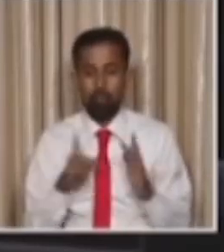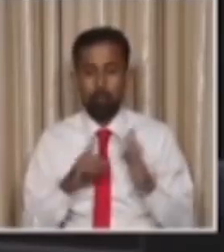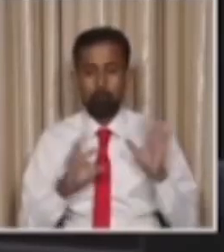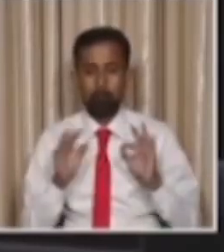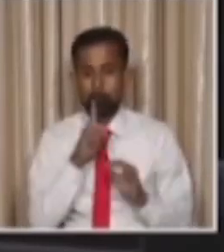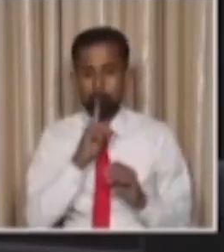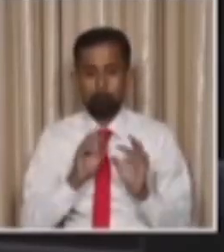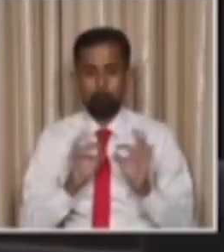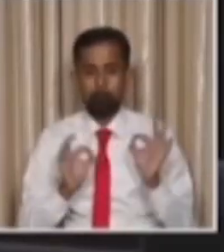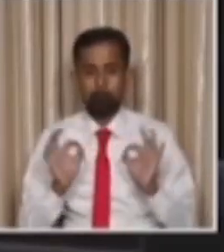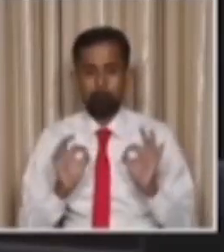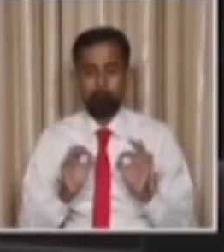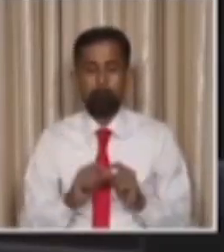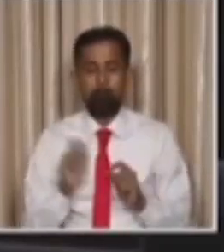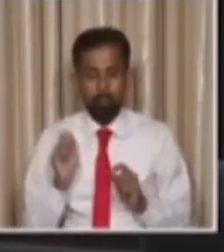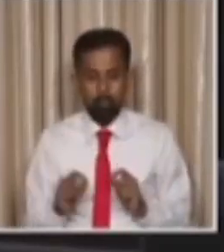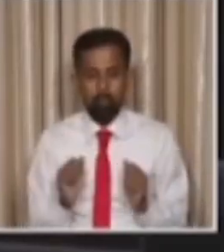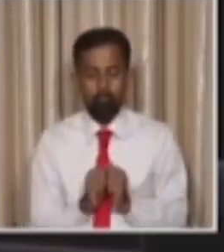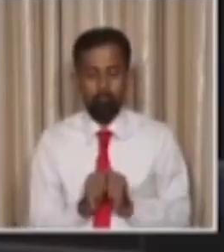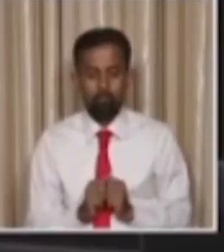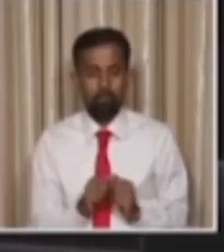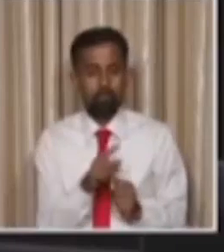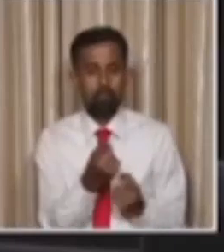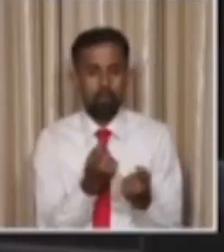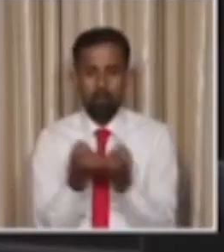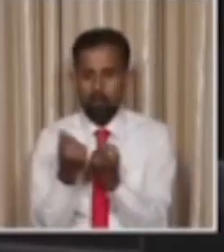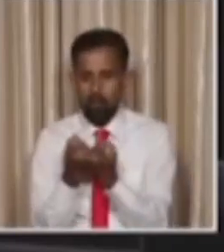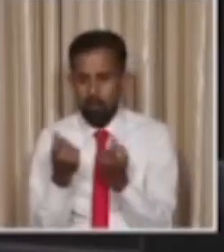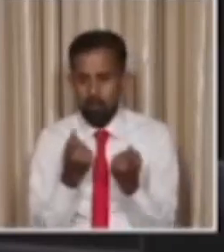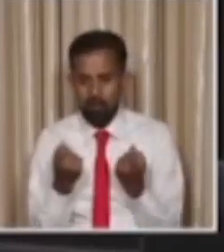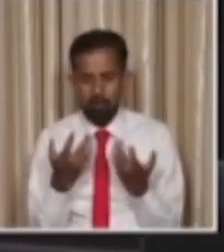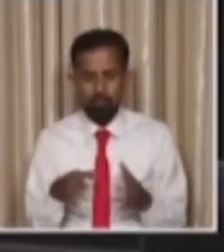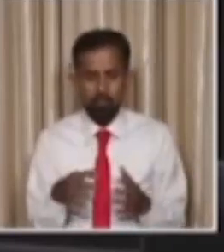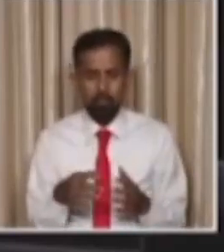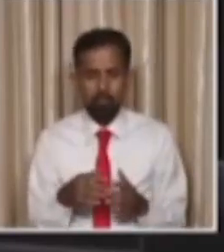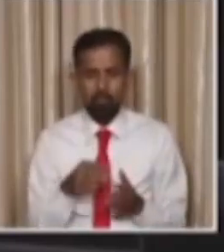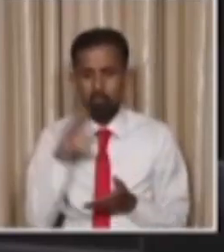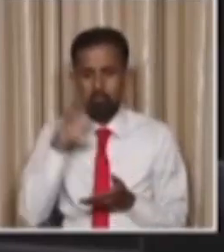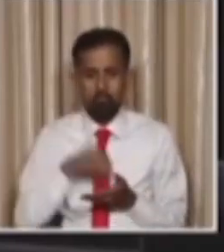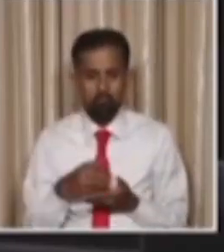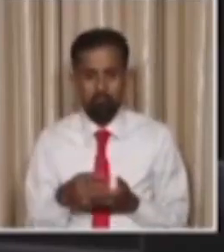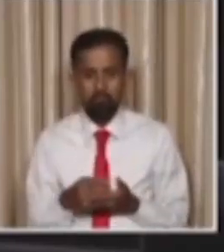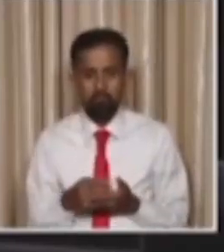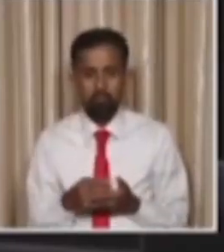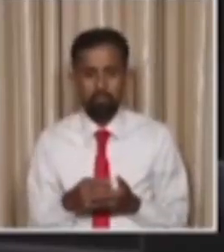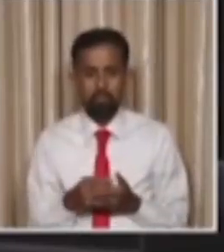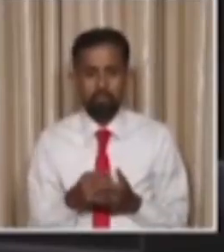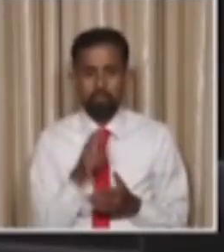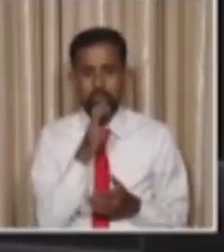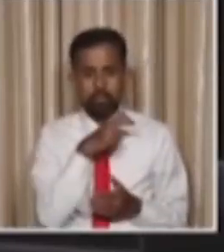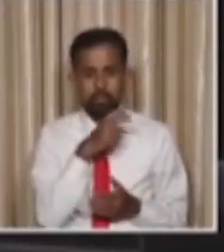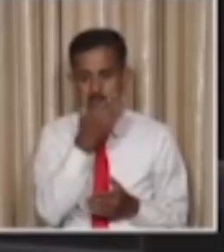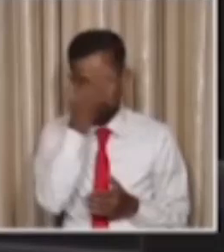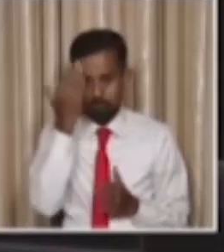විසින් කටයුතු කරගෙන යනවා. දැනට සංගණනය කරලා තියෙනවා. දැනට වාර්තා වෙලා නැහැ කිරිනොච්චිය සහ